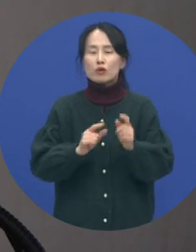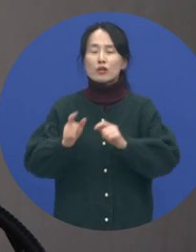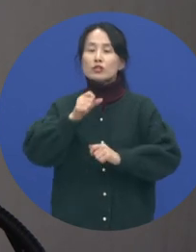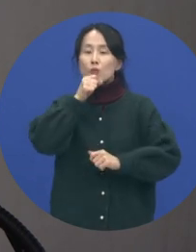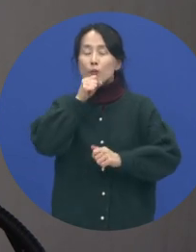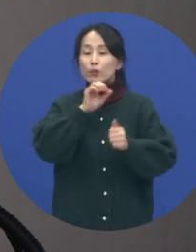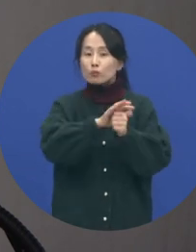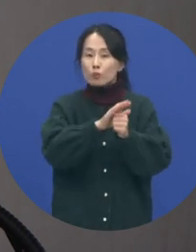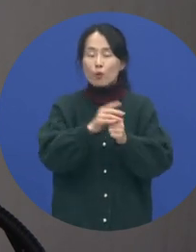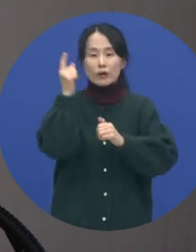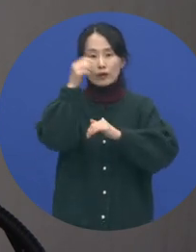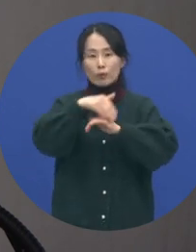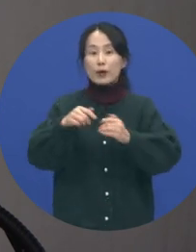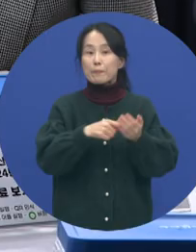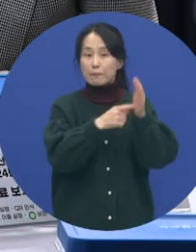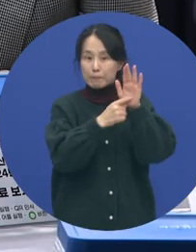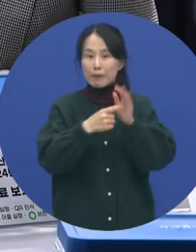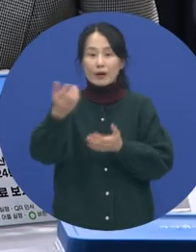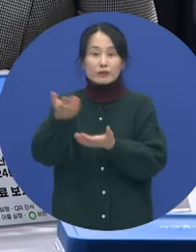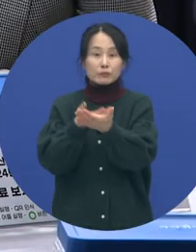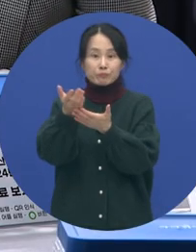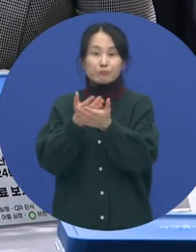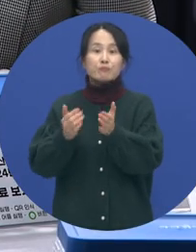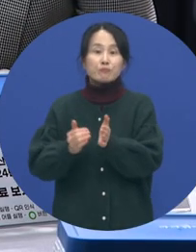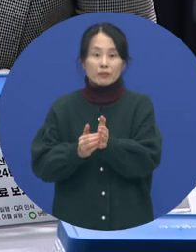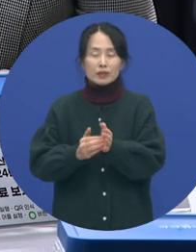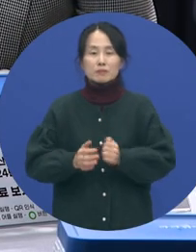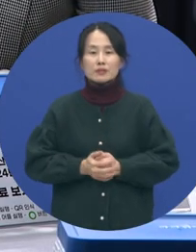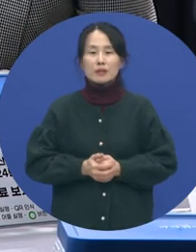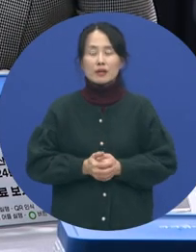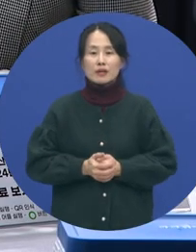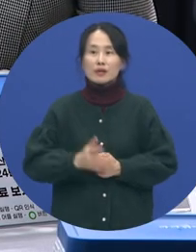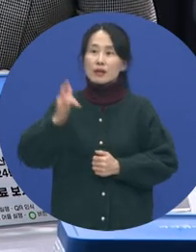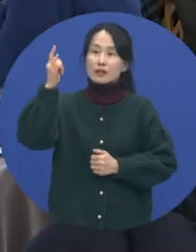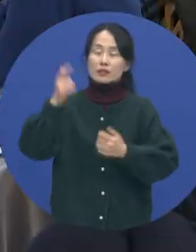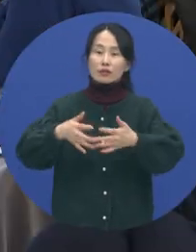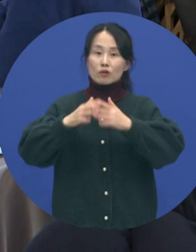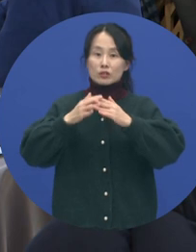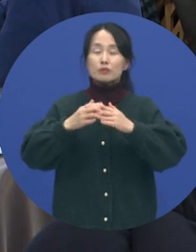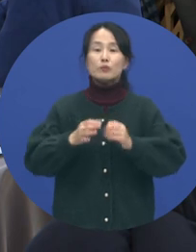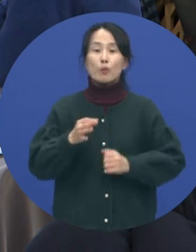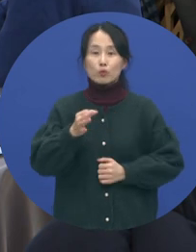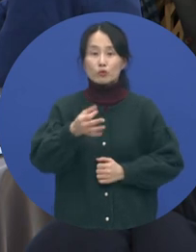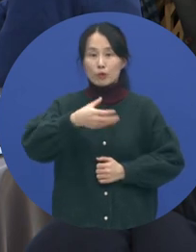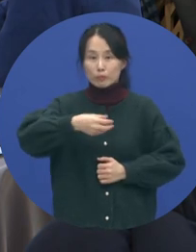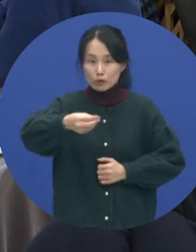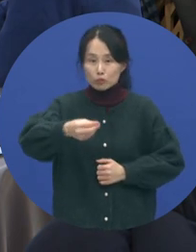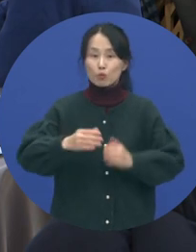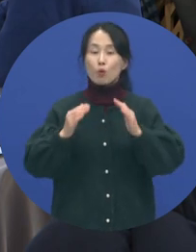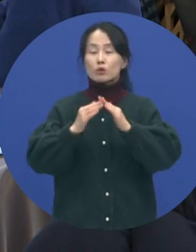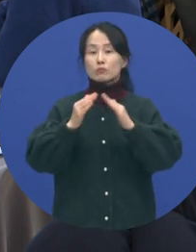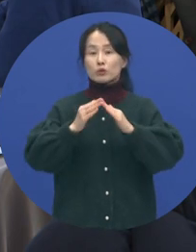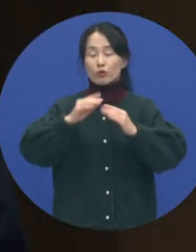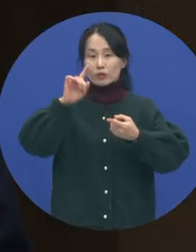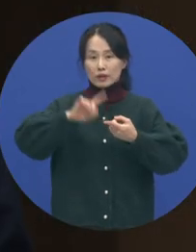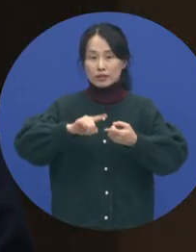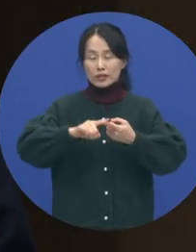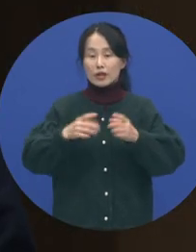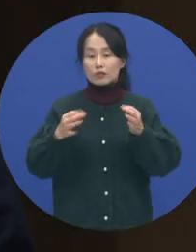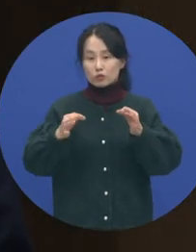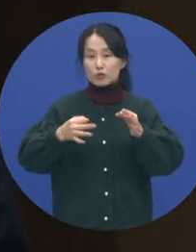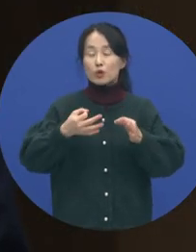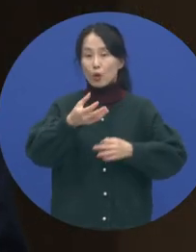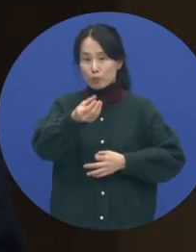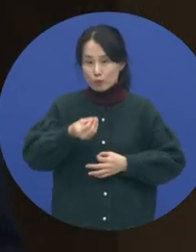올해 계획을 밝히고 의견을 나눴습니다. 도는 태양광 설치 비용 융자 지원 등 지붕형 태양광에 대한 금융 지원은